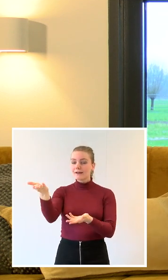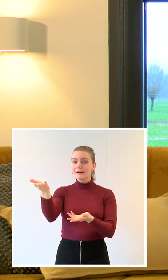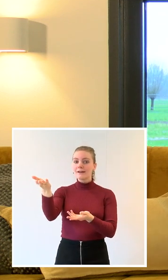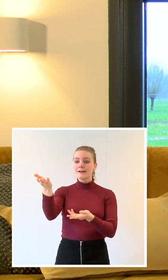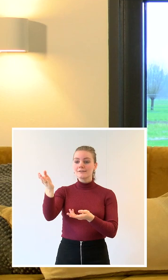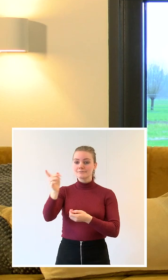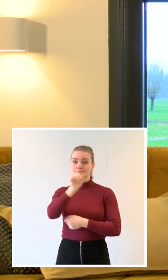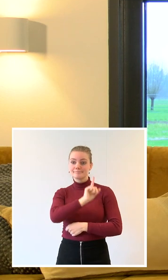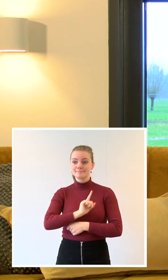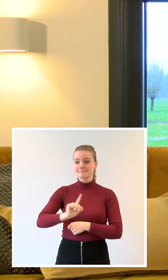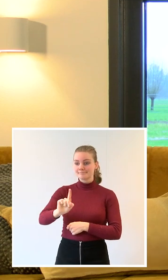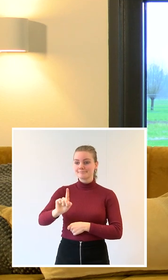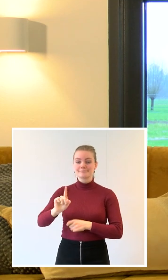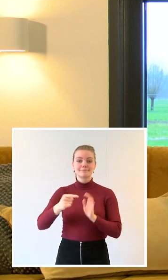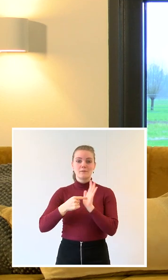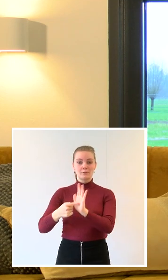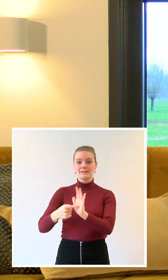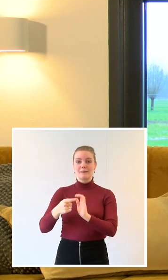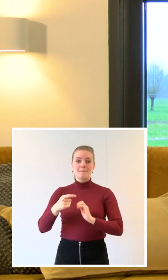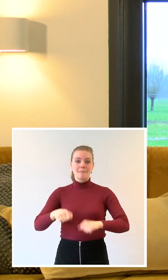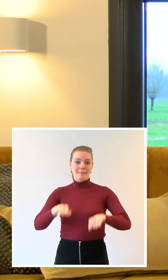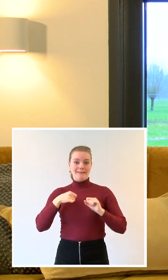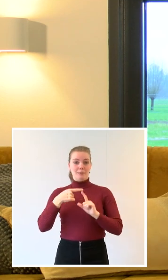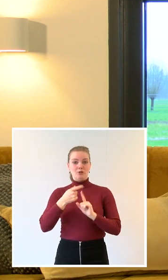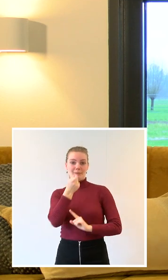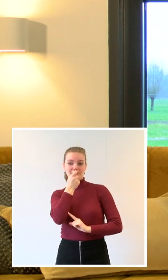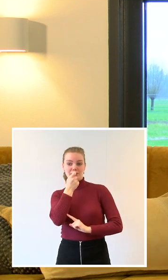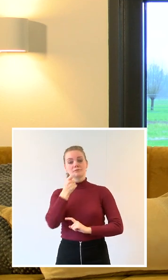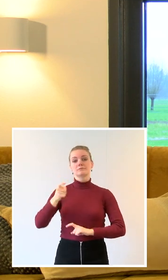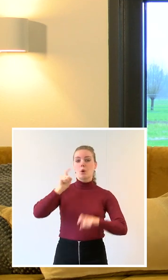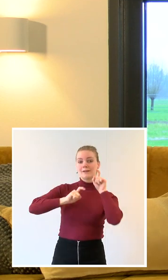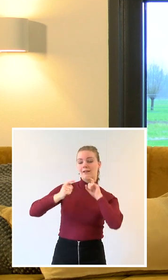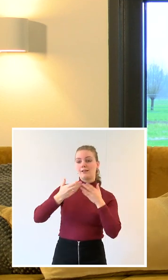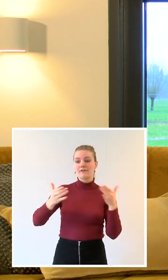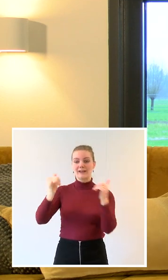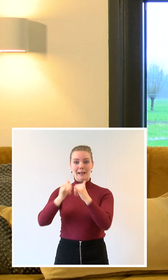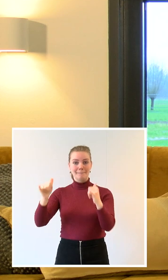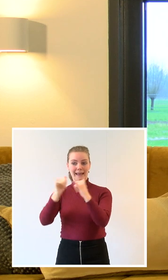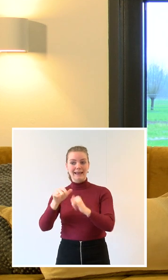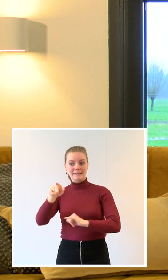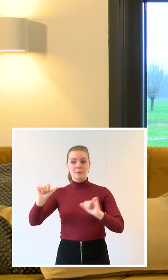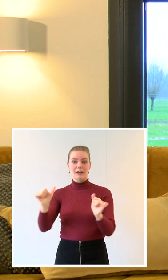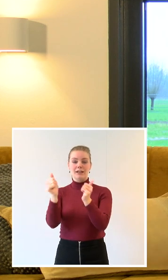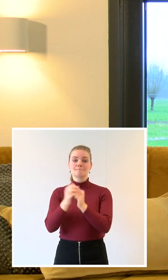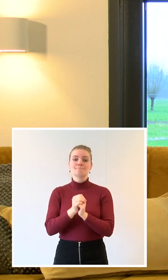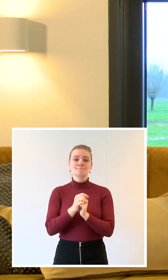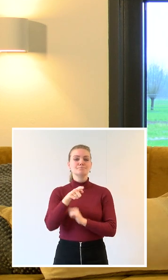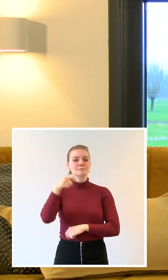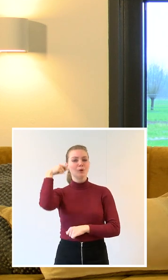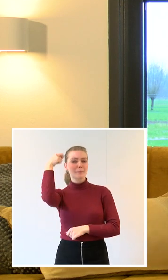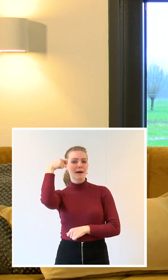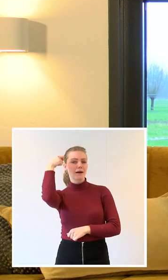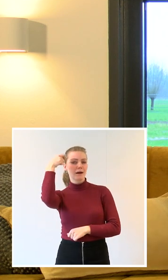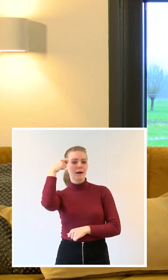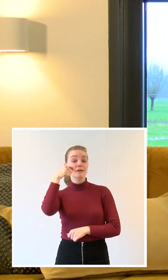and breakfast, een hotel of een camping. Een programma wat nog steeds op de Nederlandse televisie is of